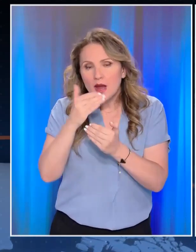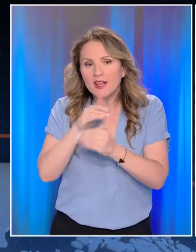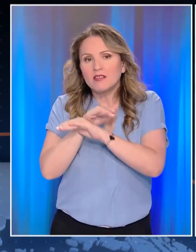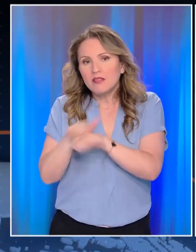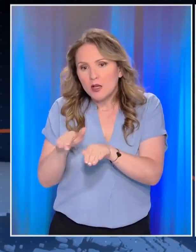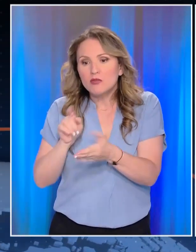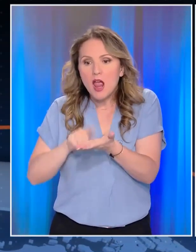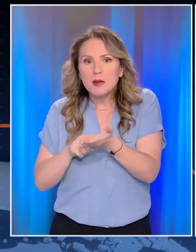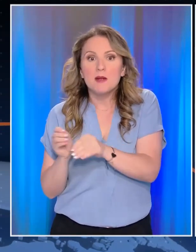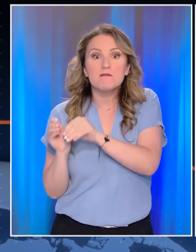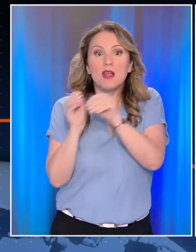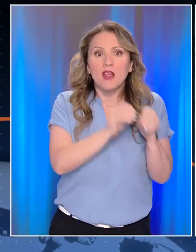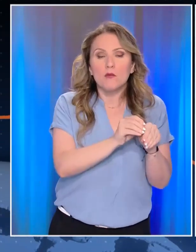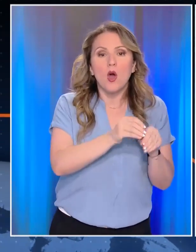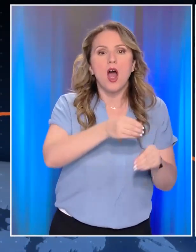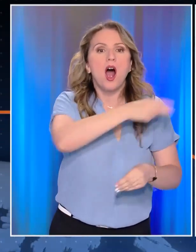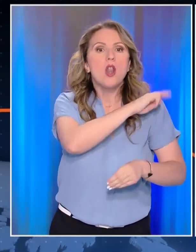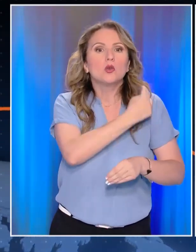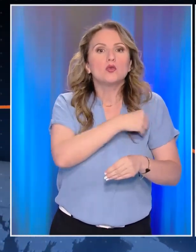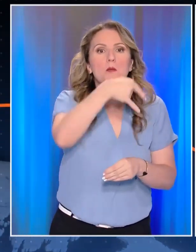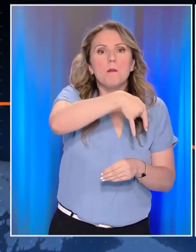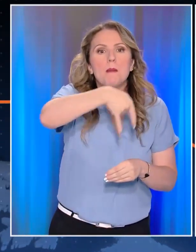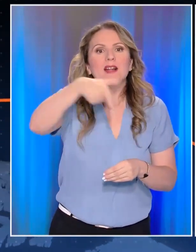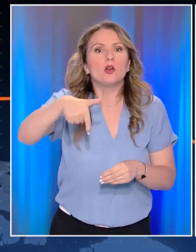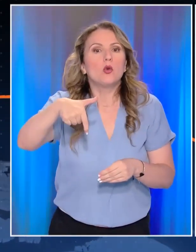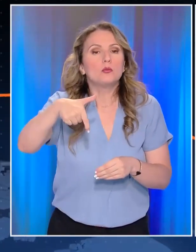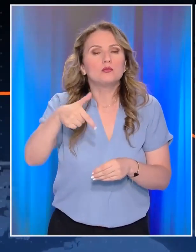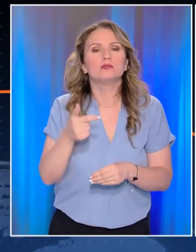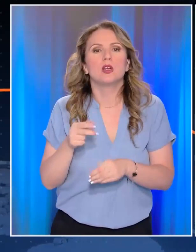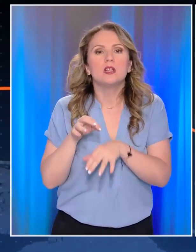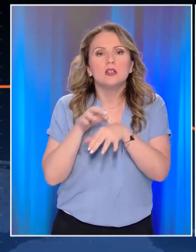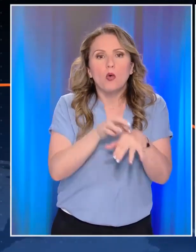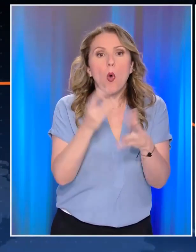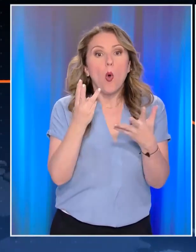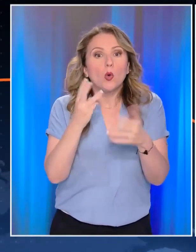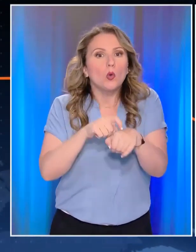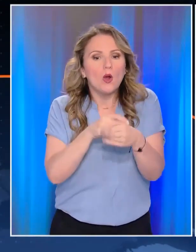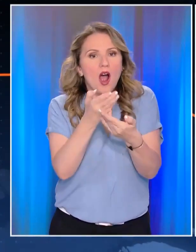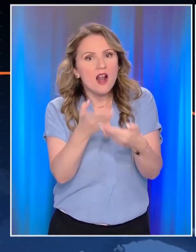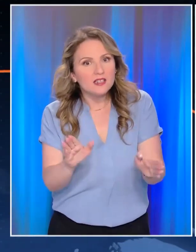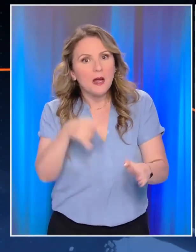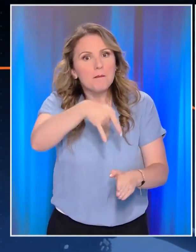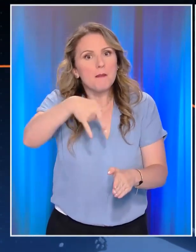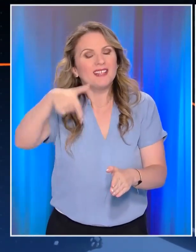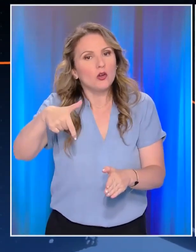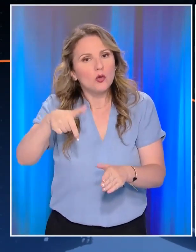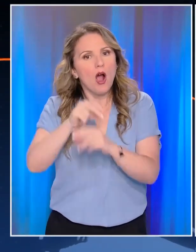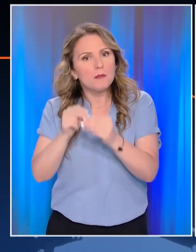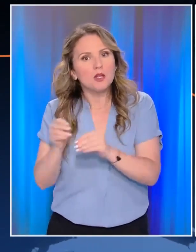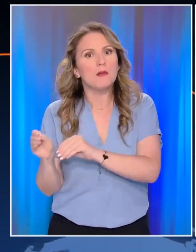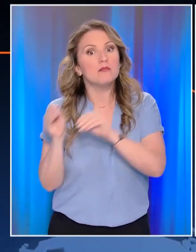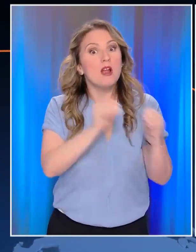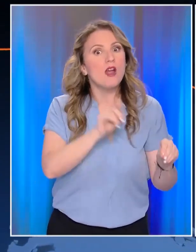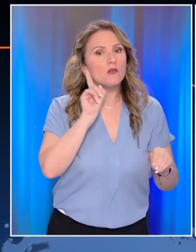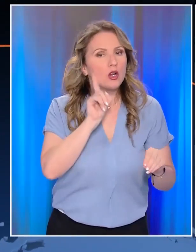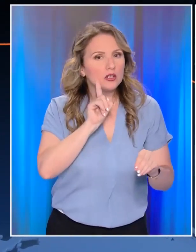λύγει η εφημερία μας, να φύγετε να πάτε αλλού. Πού να πάω, 8 η ώρα αρχίζει το τέτοιο. Το Παπαγεωργίου.